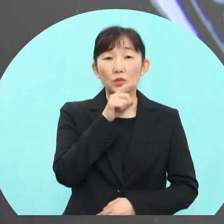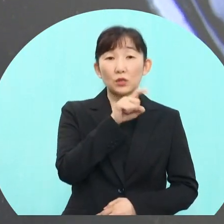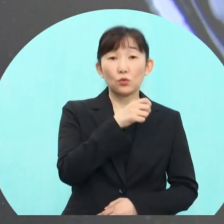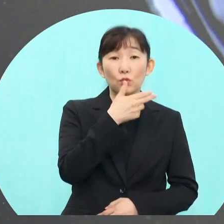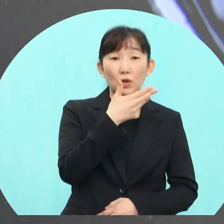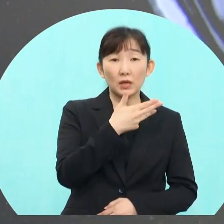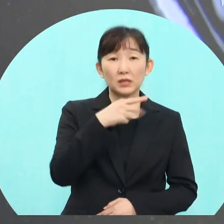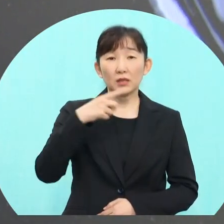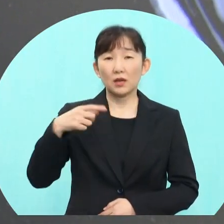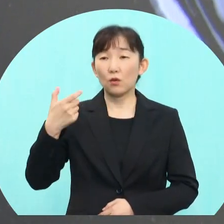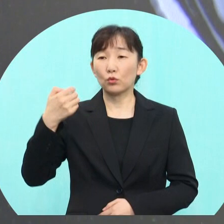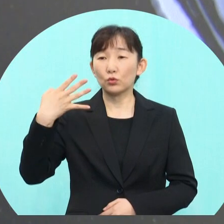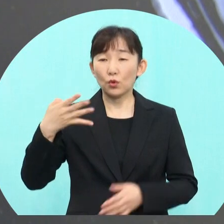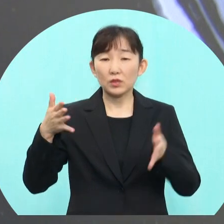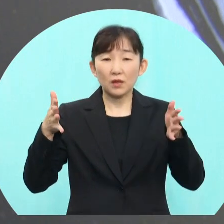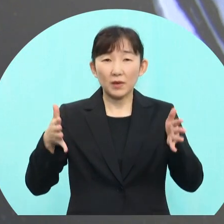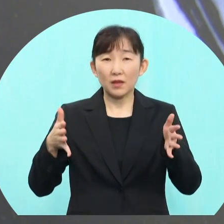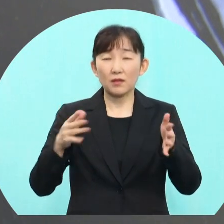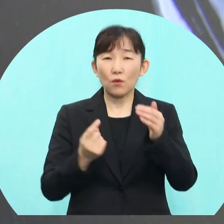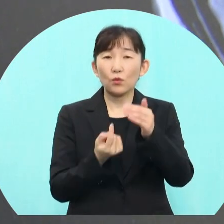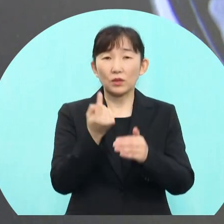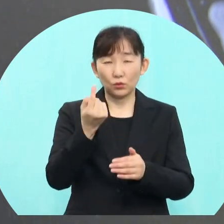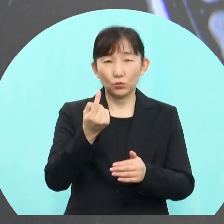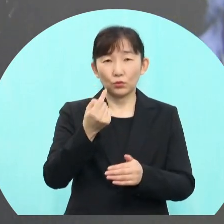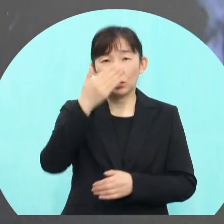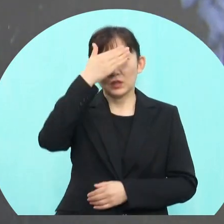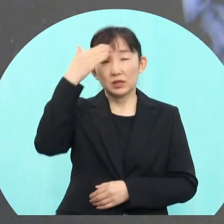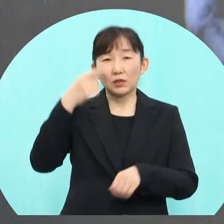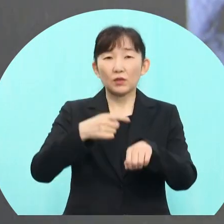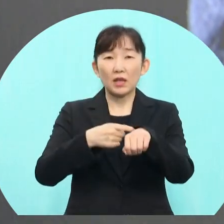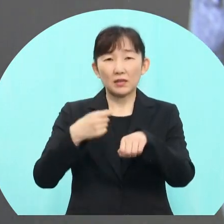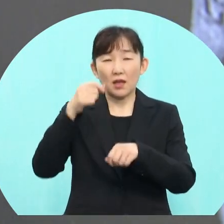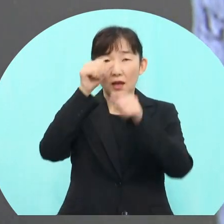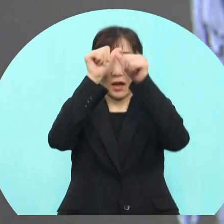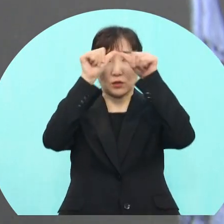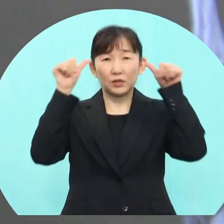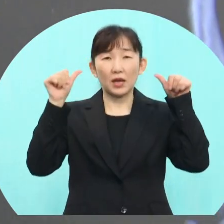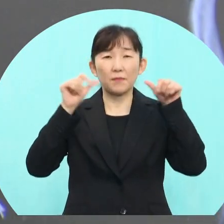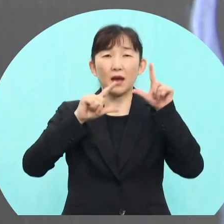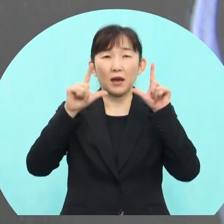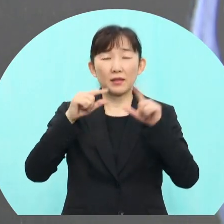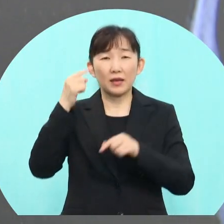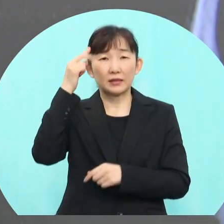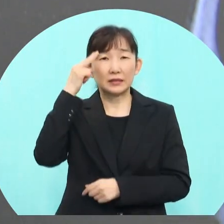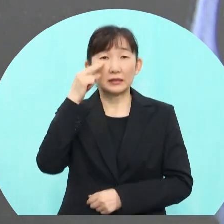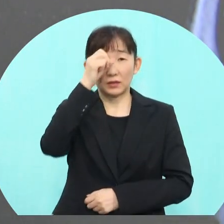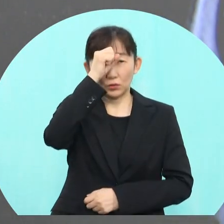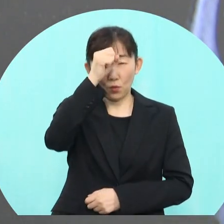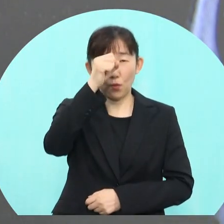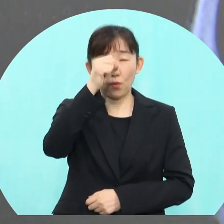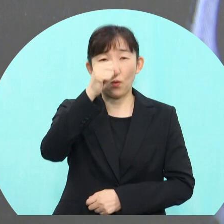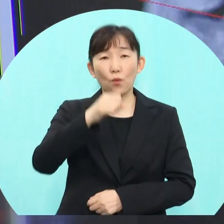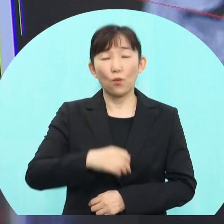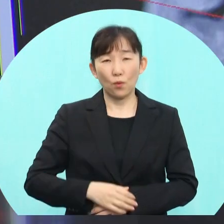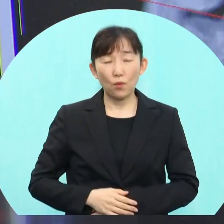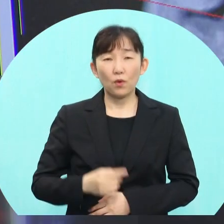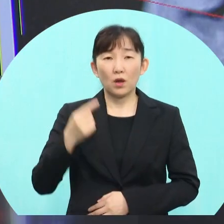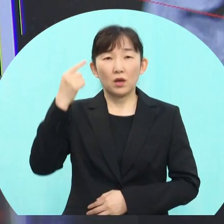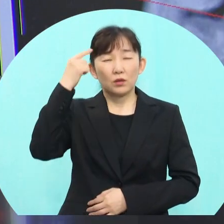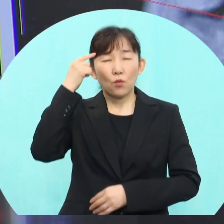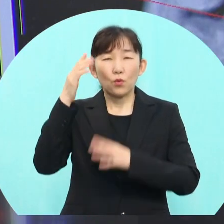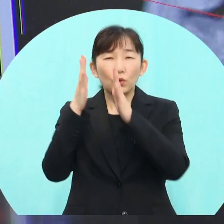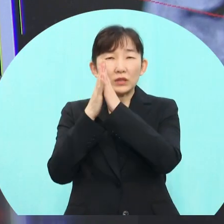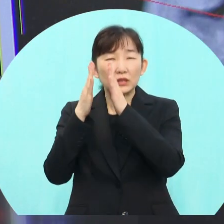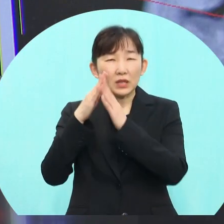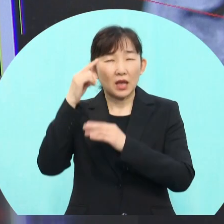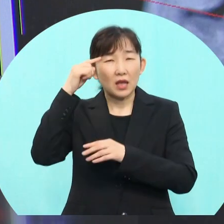18歳から64歳までに発症する若年性アルツハイマー型認知症。